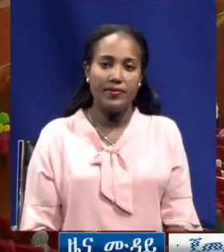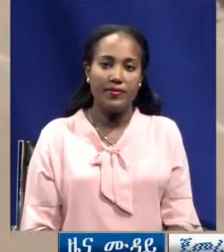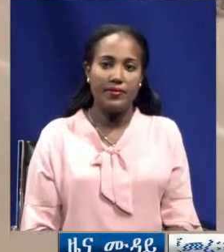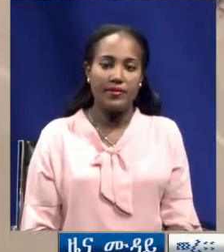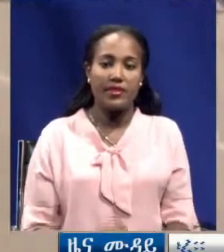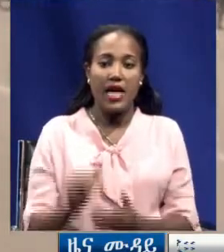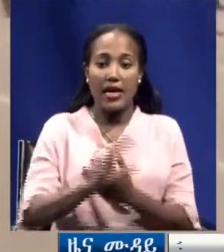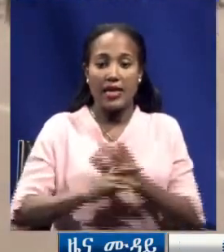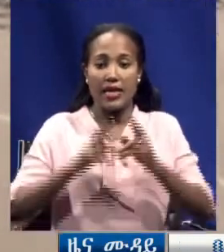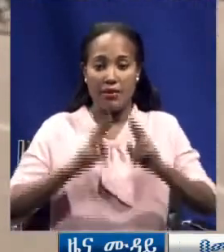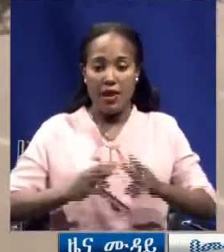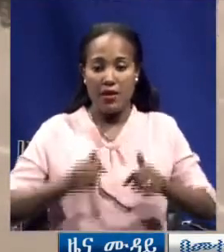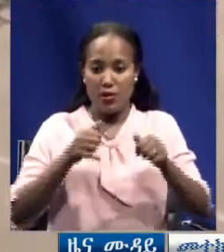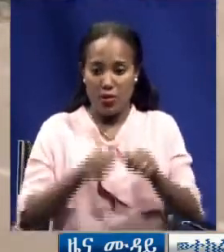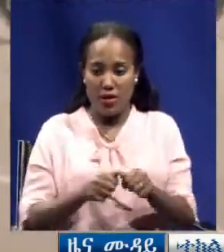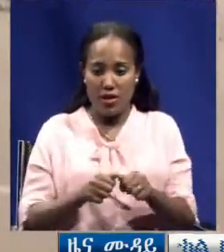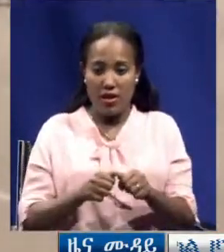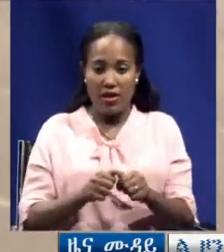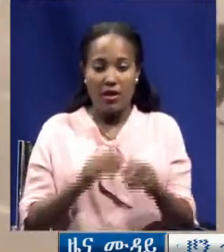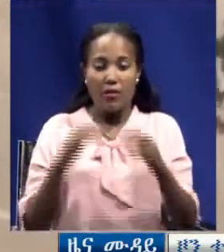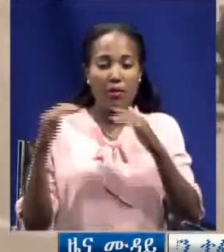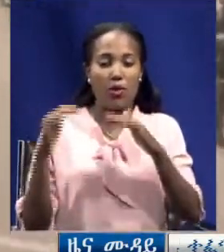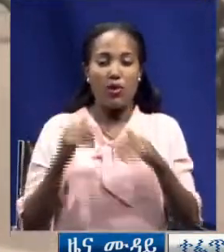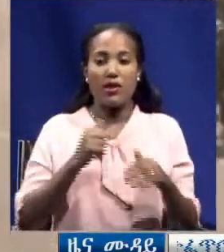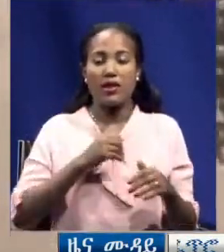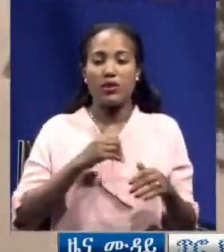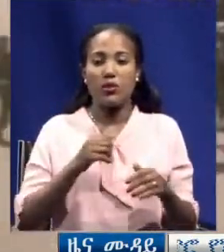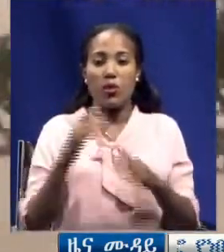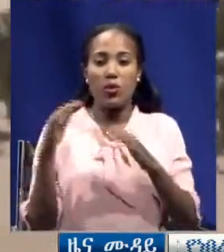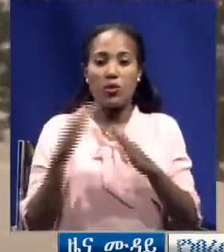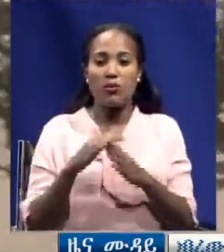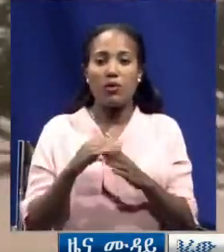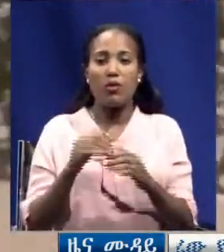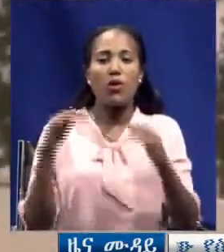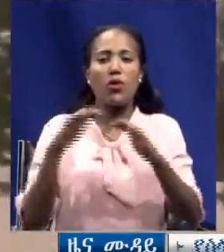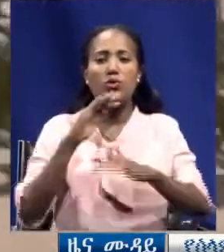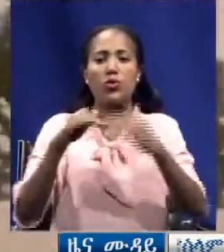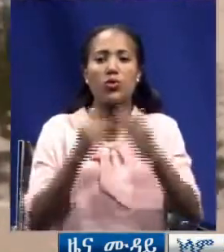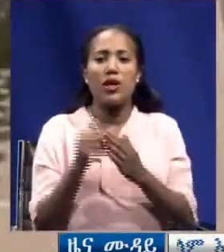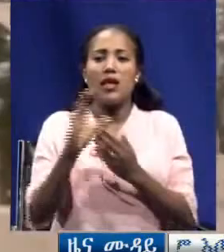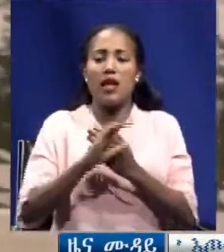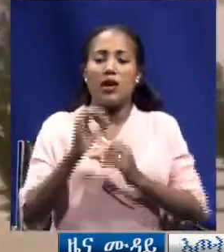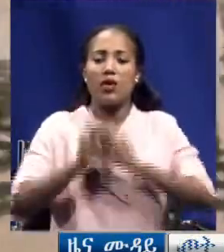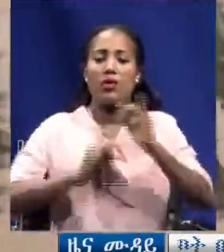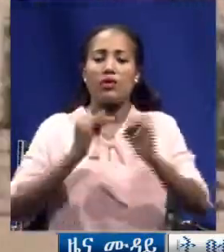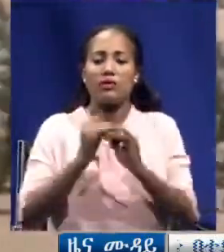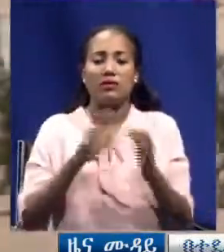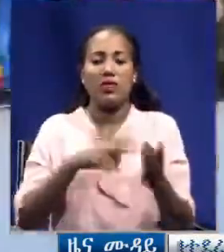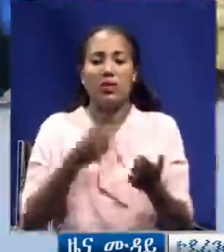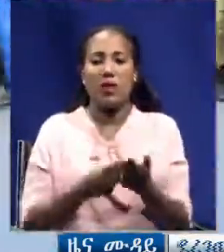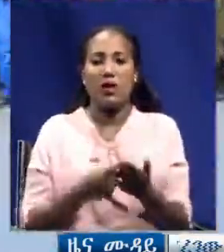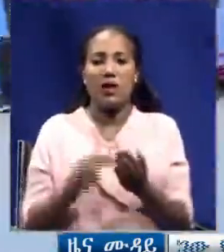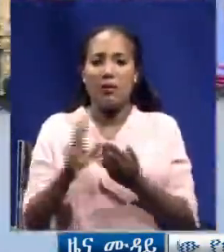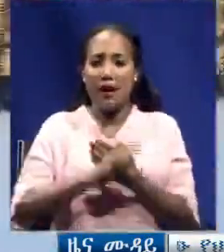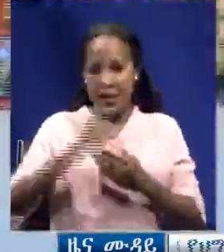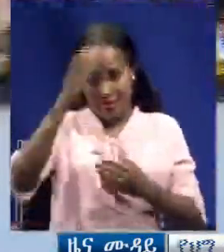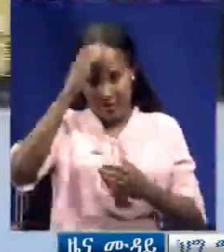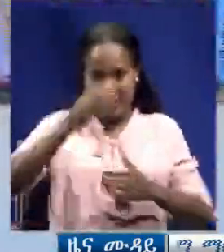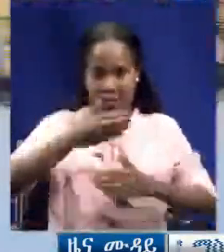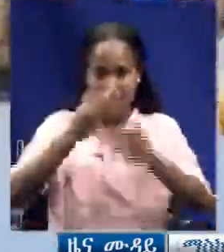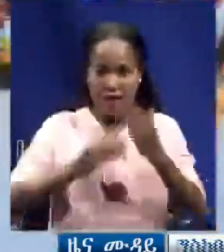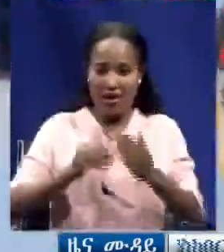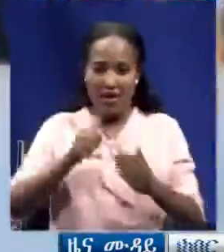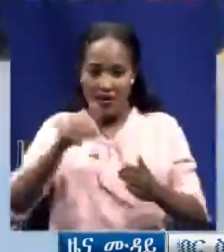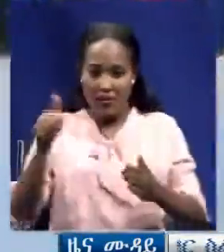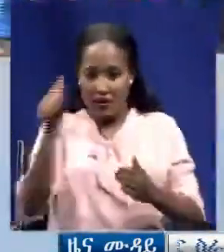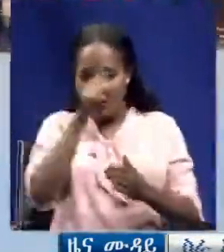እንደ ሀገር ተከብራ እንድትቆይ ግንባሩን ለጥይት ደረቱን ለጦር ሰጥቶ በአውደ ውጊያዎች ሁሉ ለሀገሩ ሉዓላዊነት ተዋድቋል። በሀገረ መንግስት ግንባታ